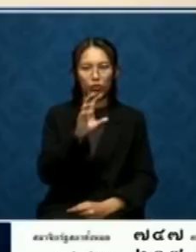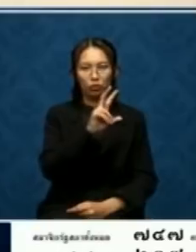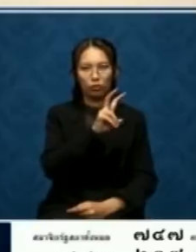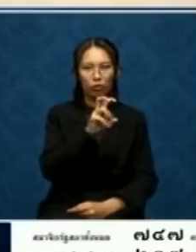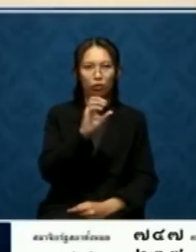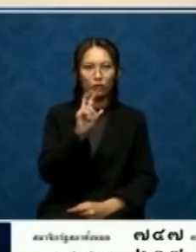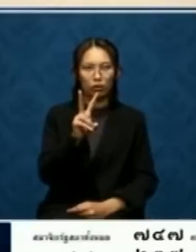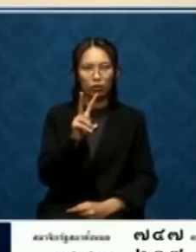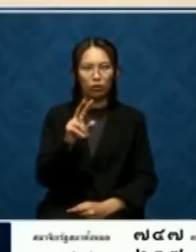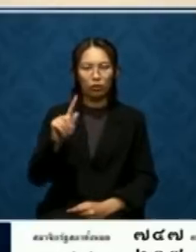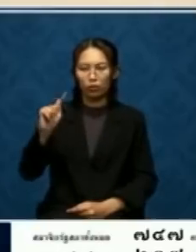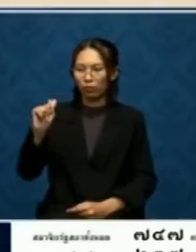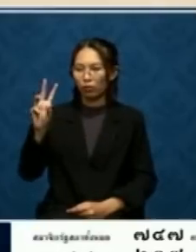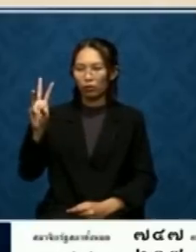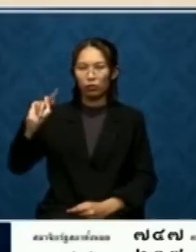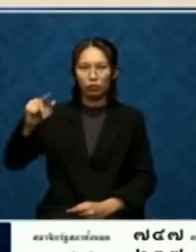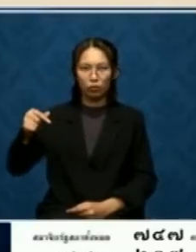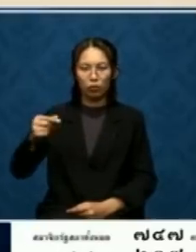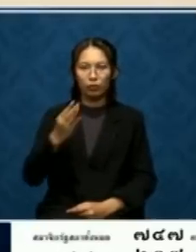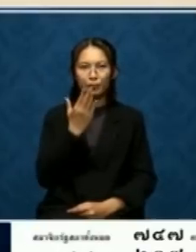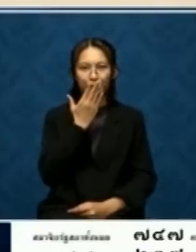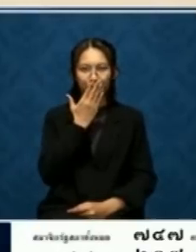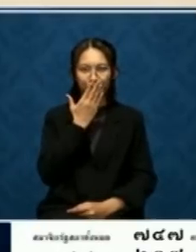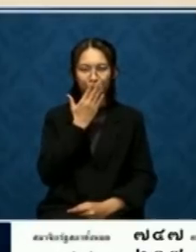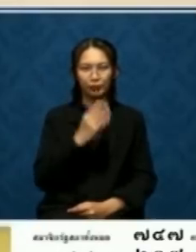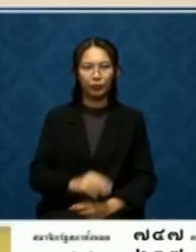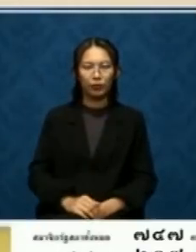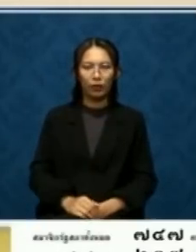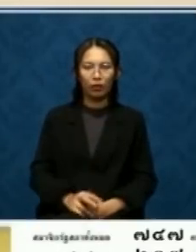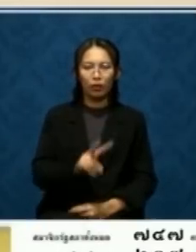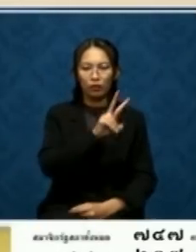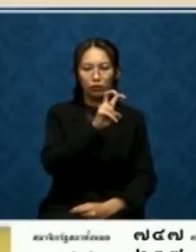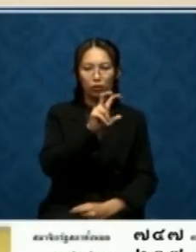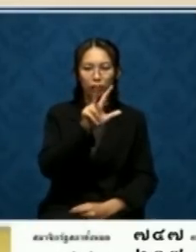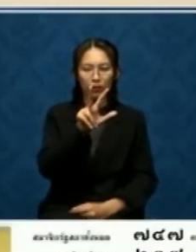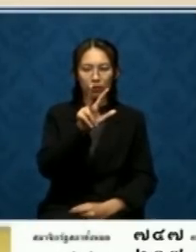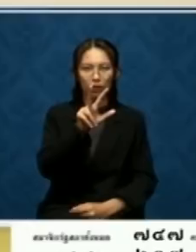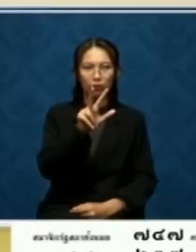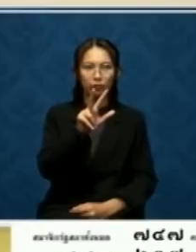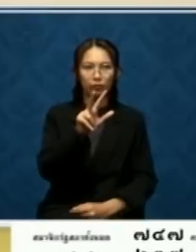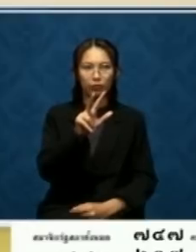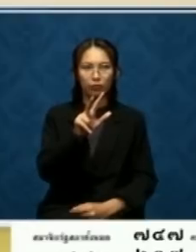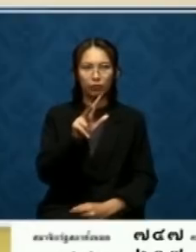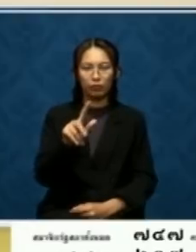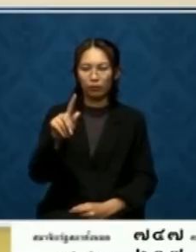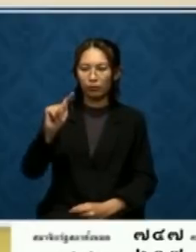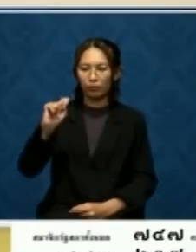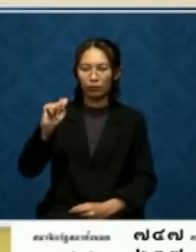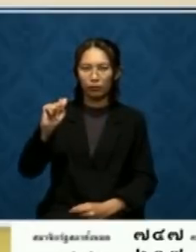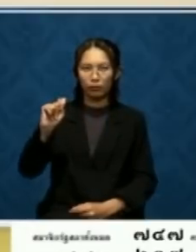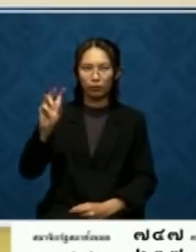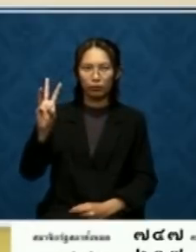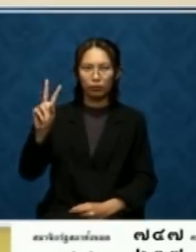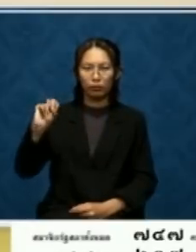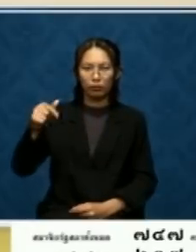ๆเหล่านี้อ าจารย์ยุทธพรคิดว่าคิดค้างไว้นิดหนึ่งว่าการทำงานของรัฐบาลชุดนี้ถ้าเป็นแบบนี้นะ ค ุณเศรษฐาได้เป็นนายกถูกไหมฮะนำโดยพรรคเพื่อไ